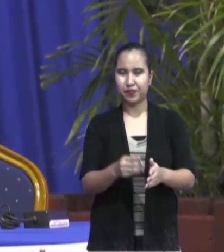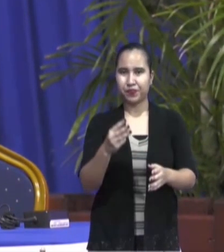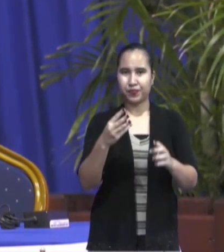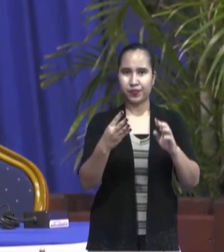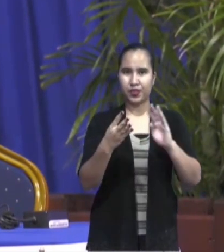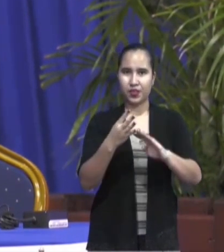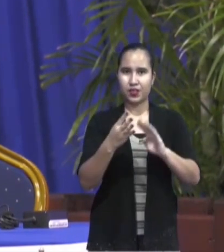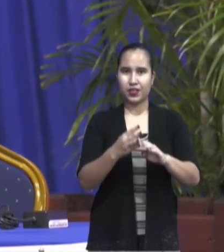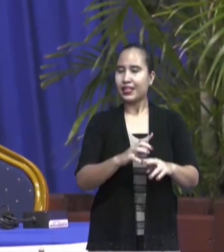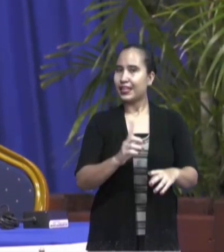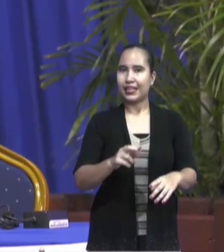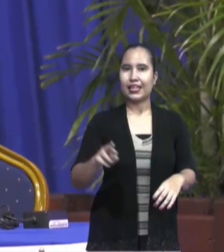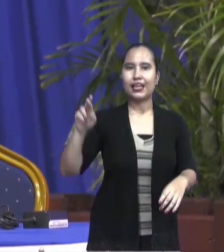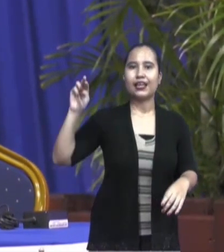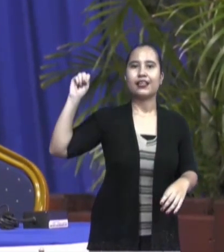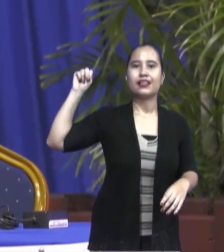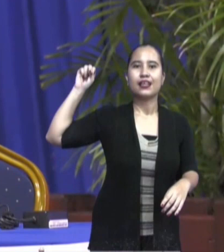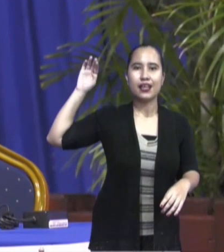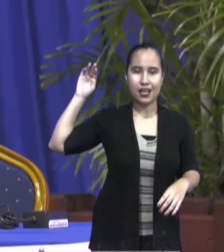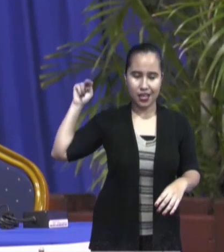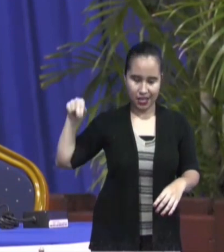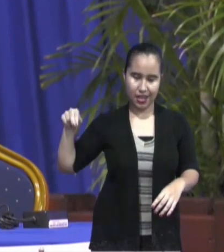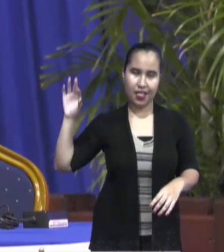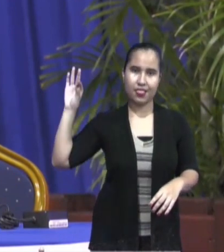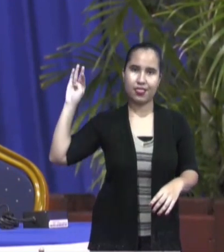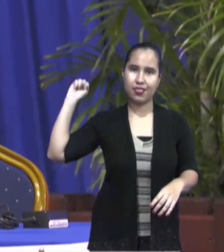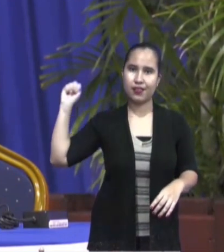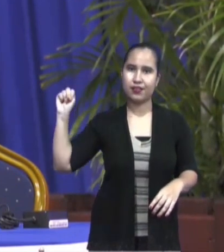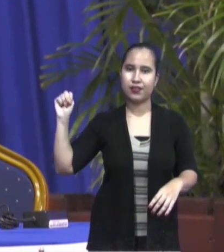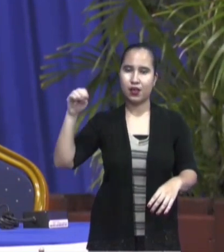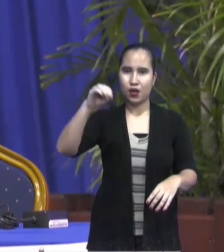aan de renteloze leningen aan te bieden aan ondernemers